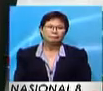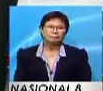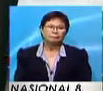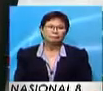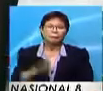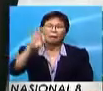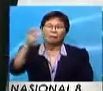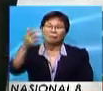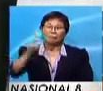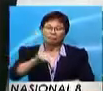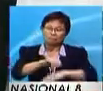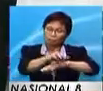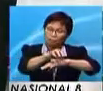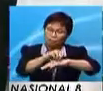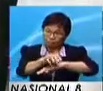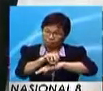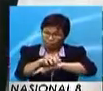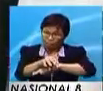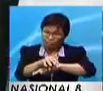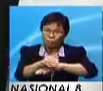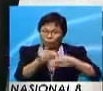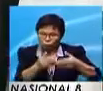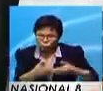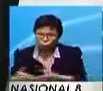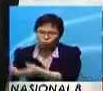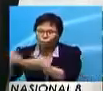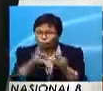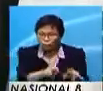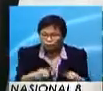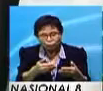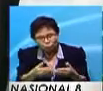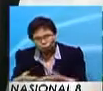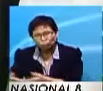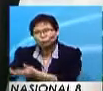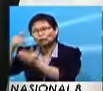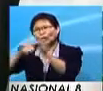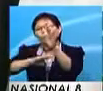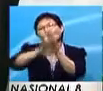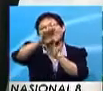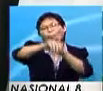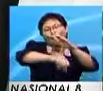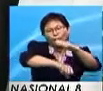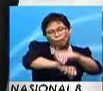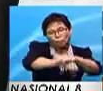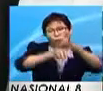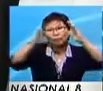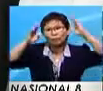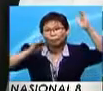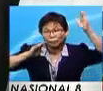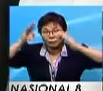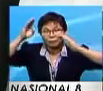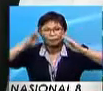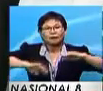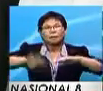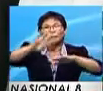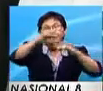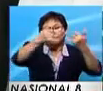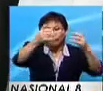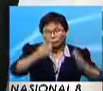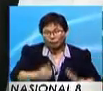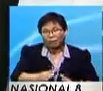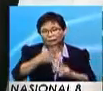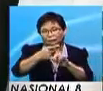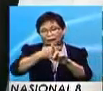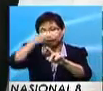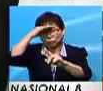Sementara itu, FAM dinasihatkan supaya meneruskan perancangan sedia ada untuk membangunkan bola sepak negara. Pengunduran empat pemain Johor Darul